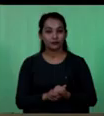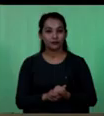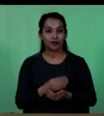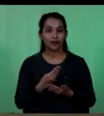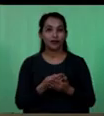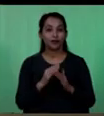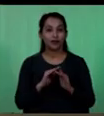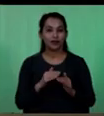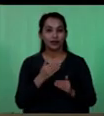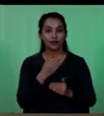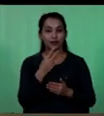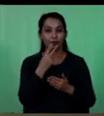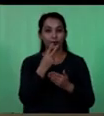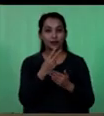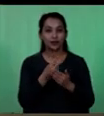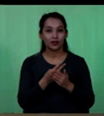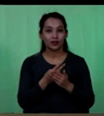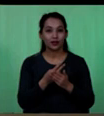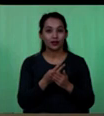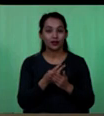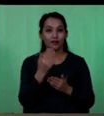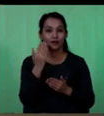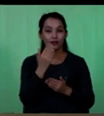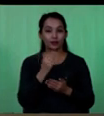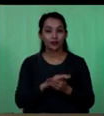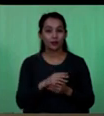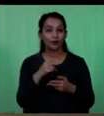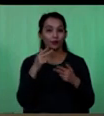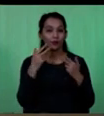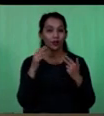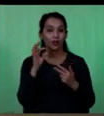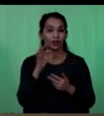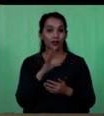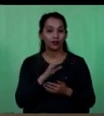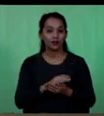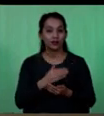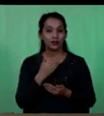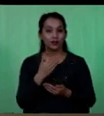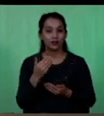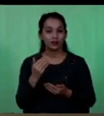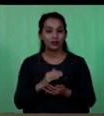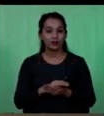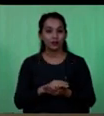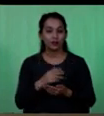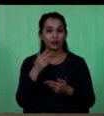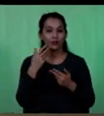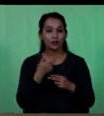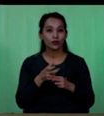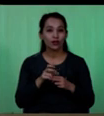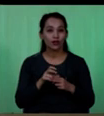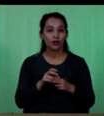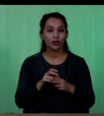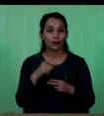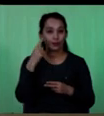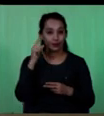Aziz o'quvchilar, sizlarga hozir namoyish etilgan film bu mushuk haqida edi. Siz mushukni juda ham yaxshi